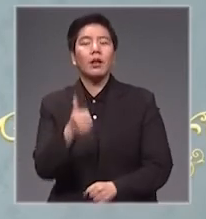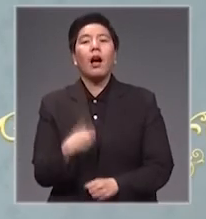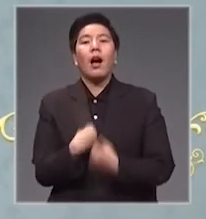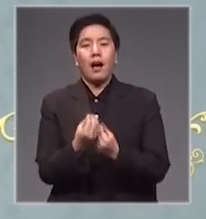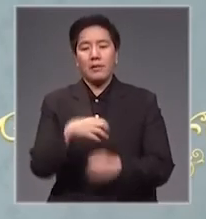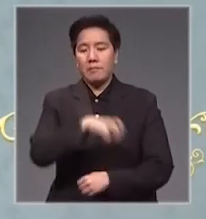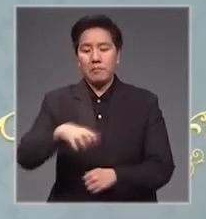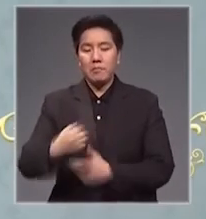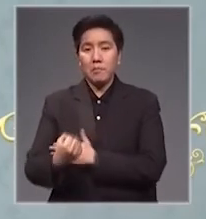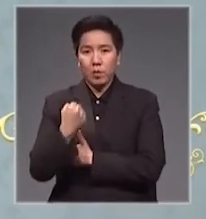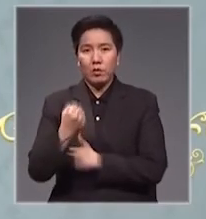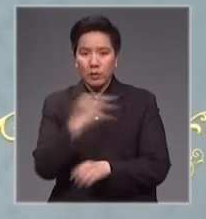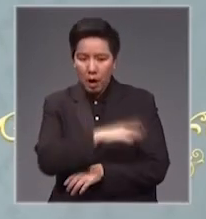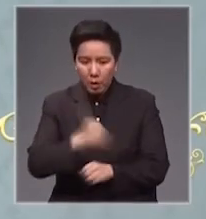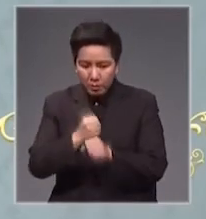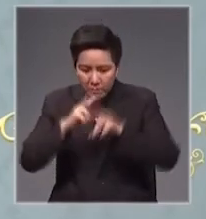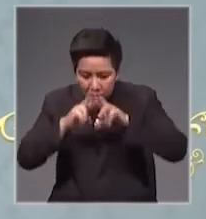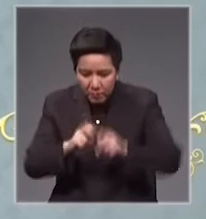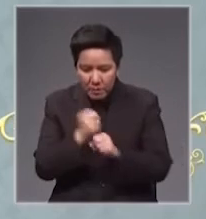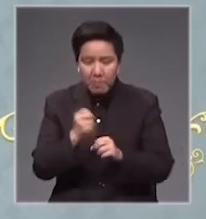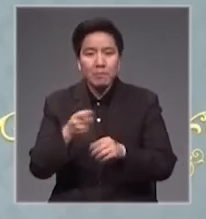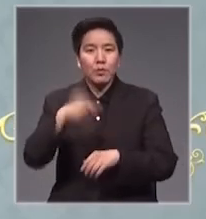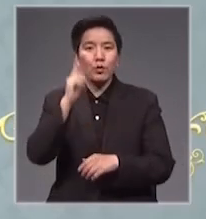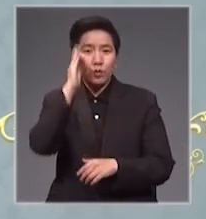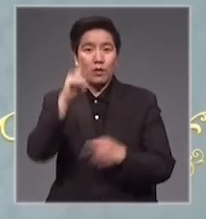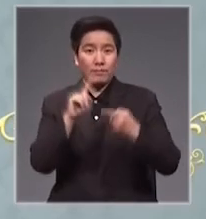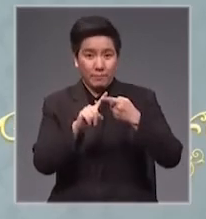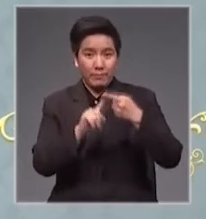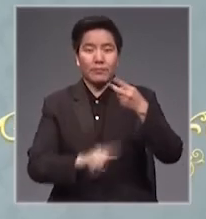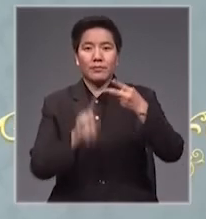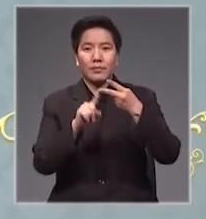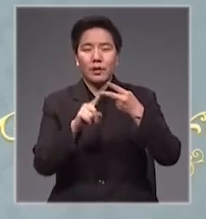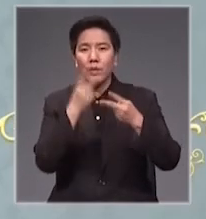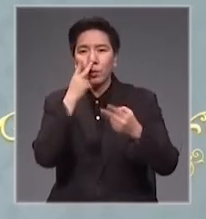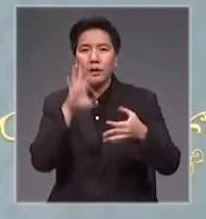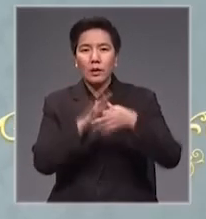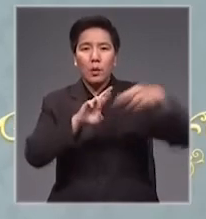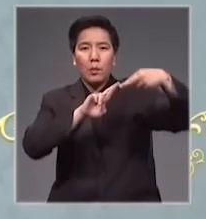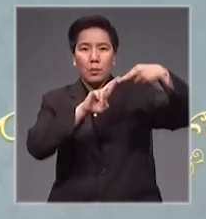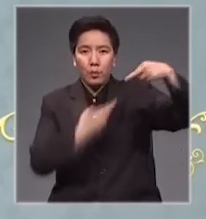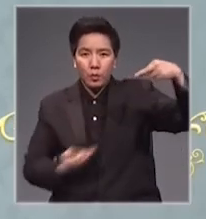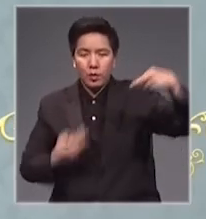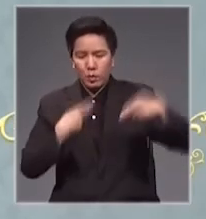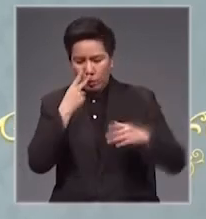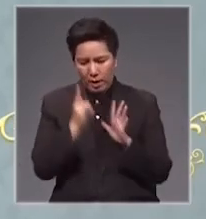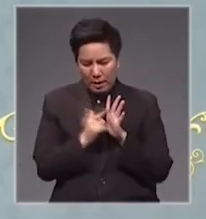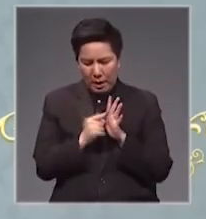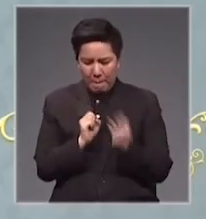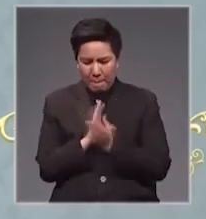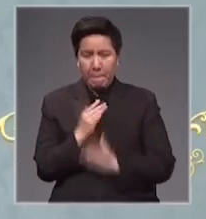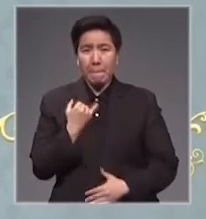ศึกษานำไปใช้ประโยชน์ด้วยผลงานที่2เป็นชุดตรวจสารพันธุกรรมทำลายอาการแพ้ยาในกลุ่มคาร์บามา